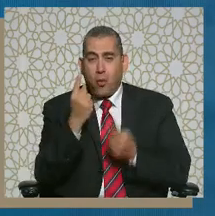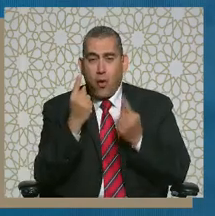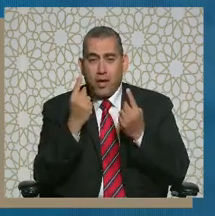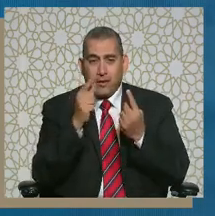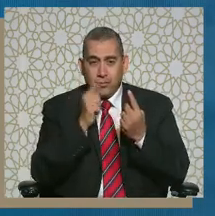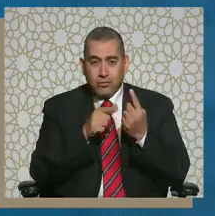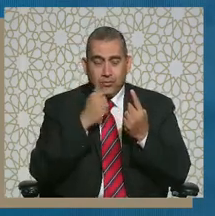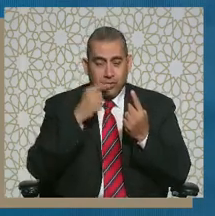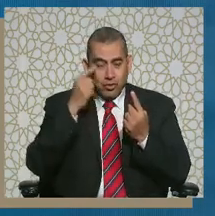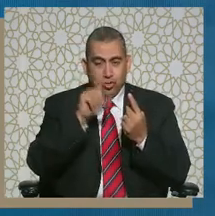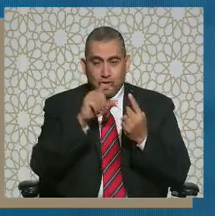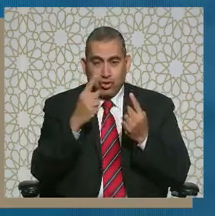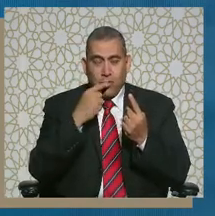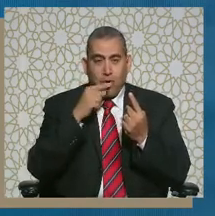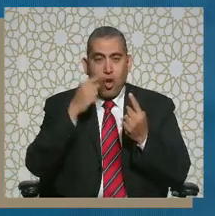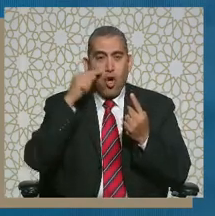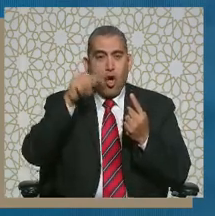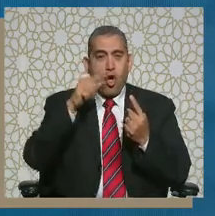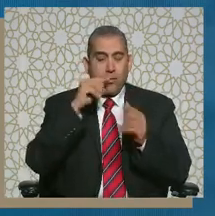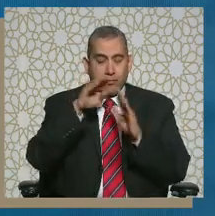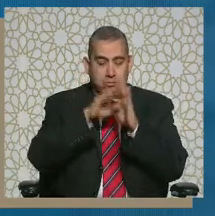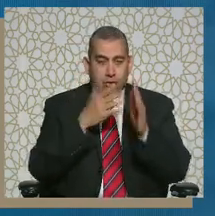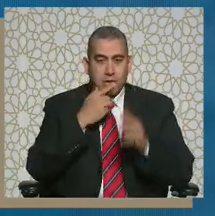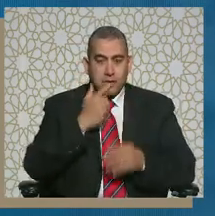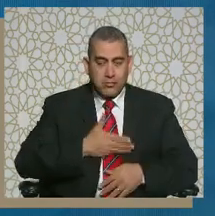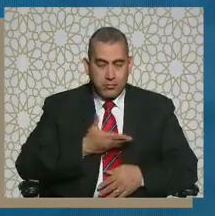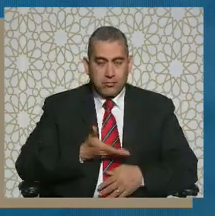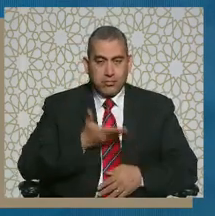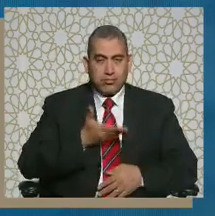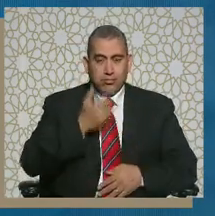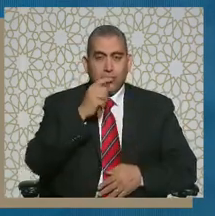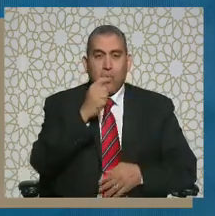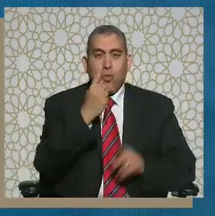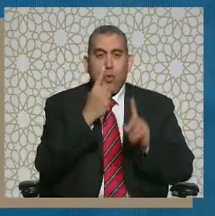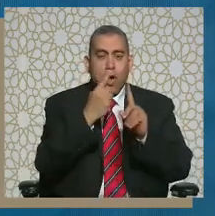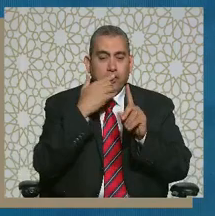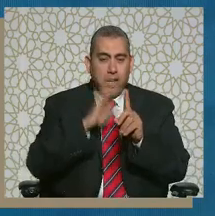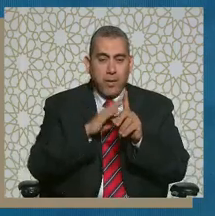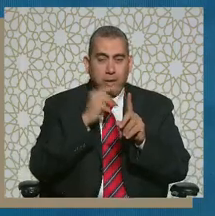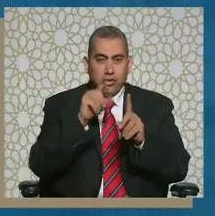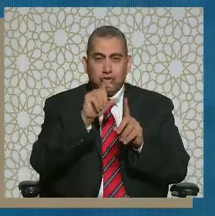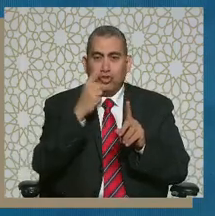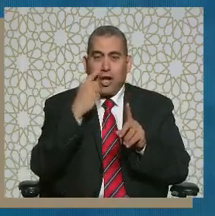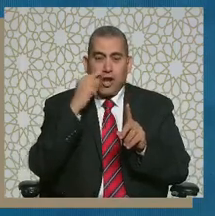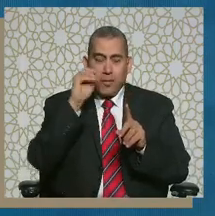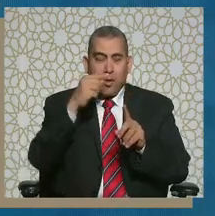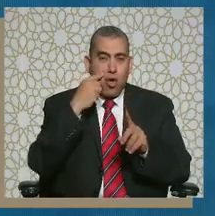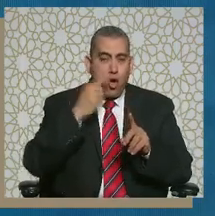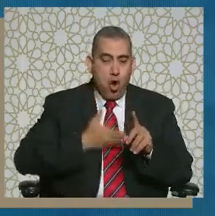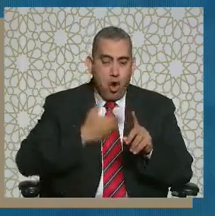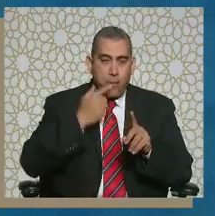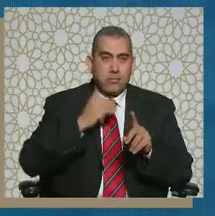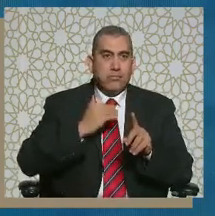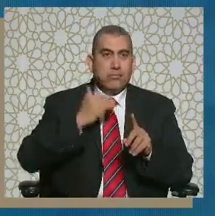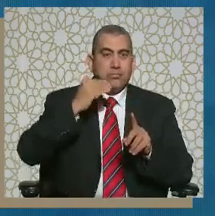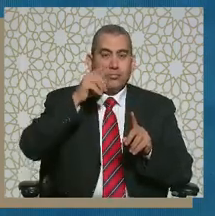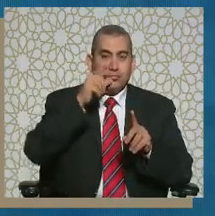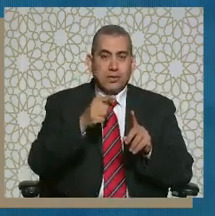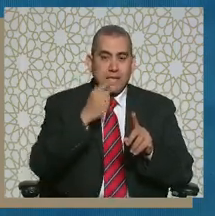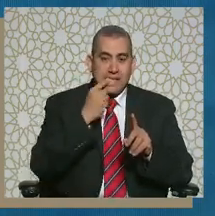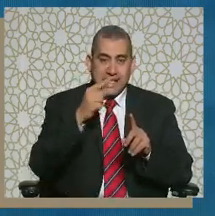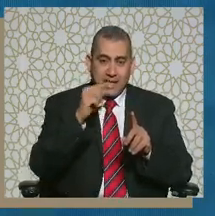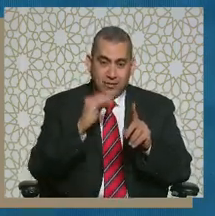وحده من وحدات عمرك فلو عرفت ان واحده بس من وحدات عمرك وهي من وحدات